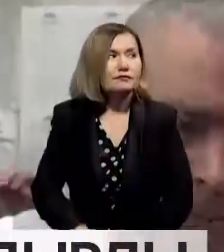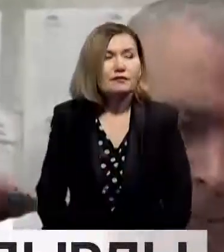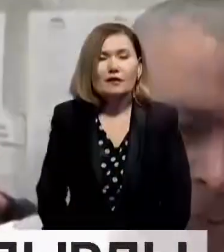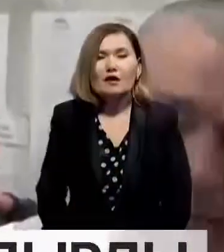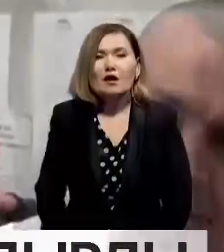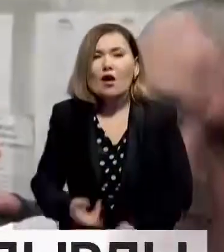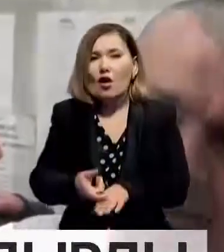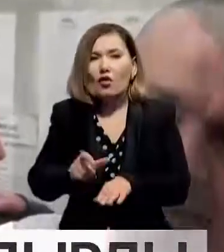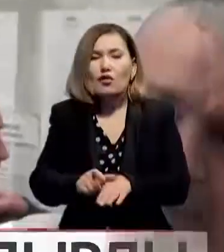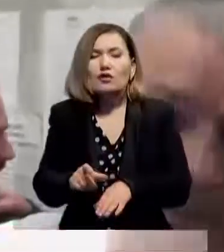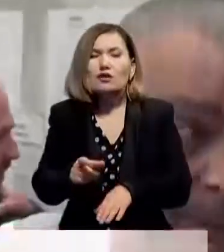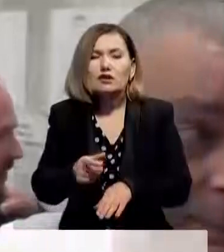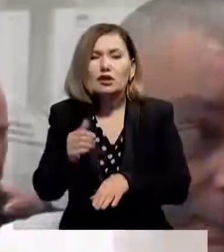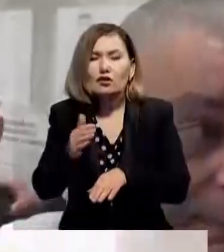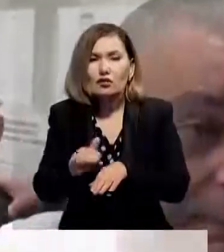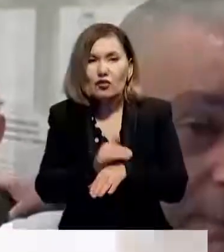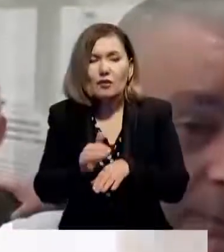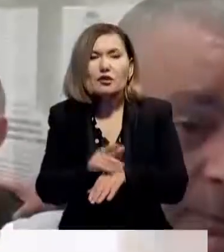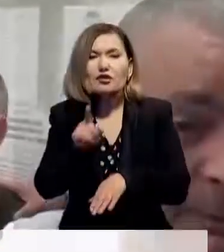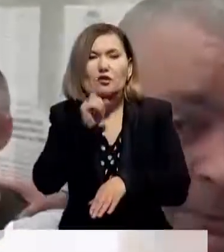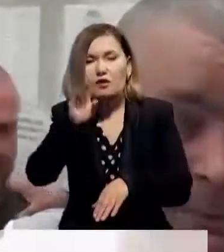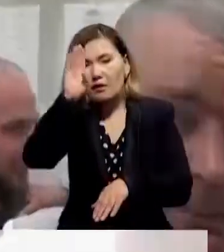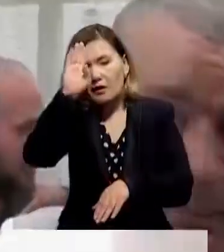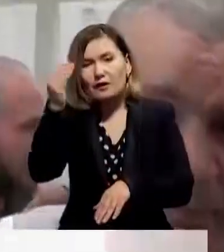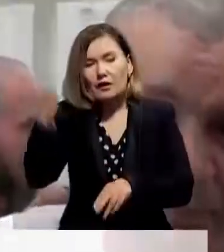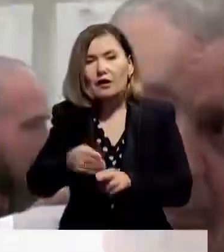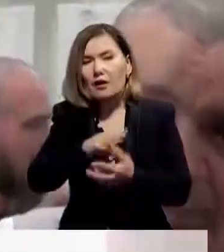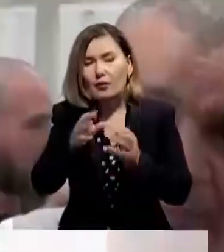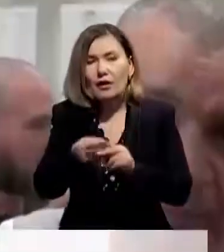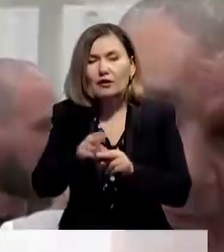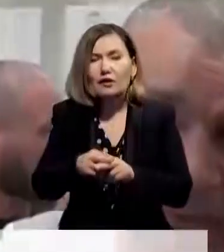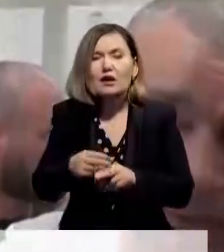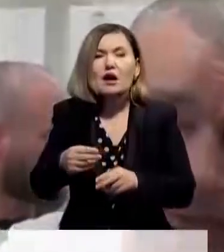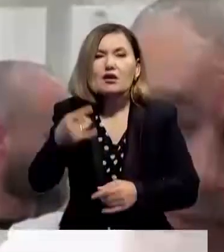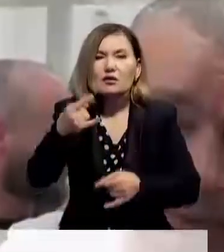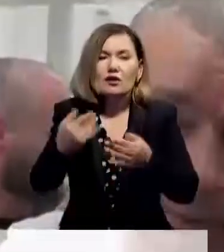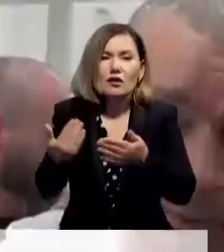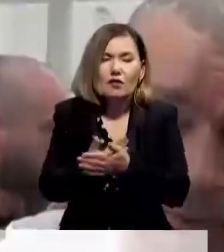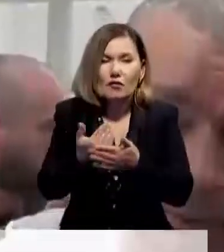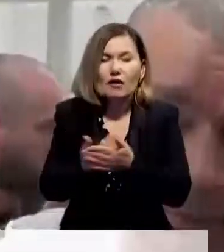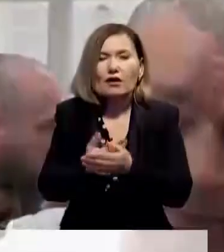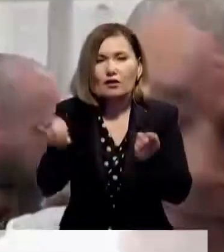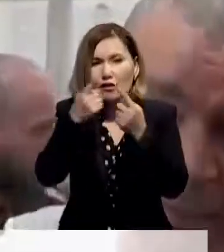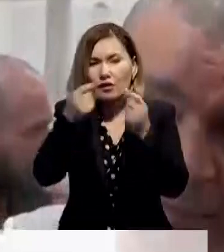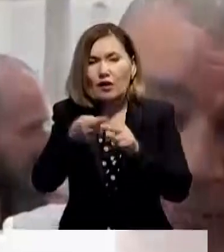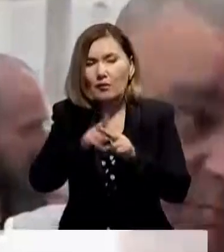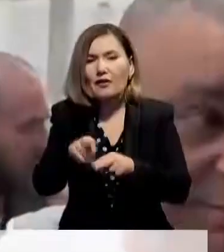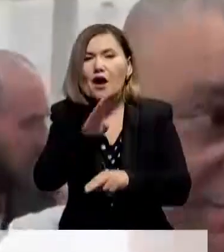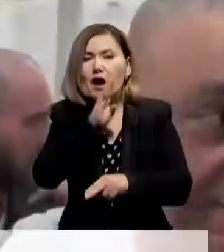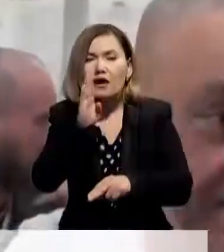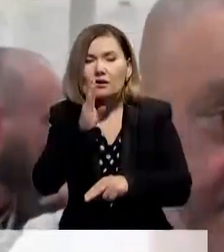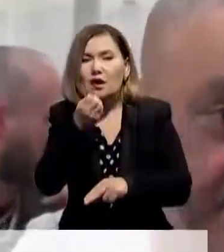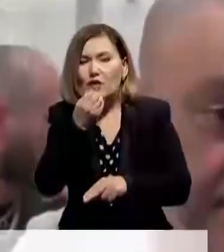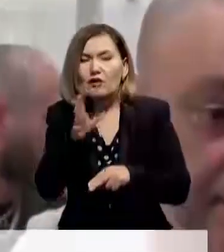Нахел өте мейірімді болатын. Ол жауыз, басбұзар болған емес. Ол туралы ақпарат құралдарының айтып жатқаны жалған. Оған анасы жақсы